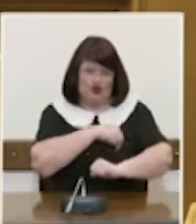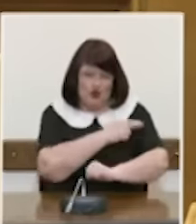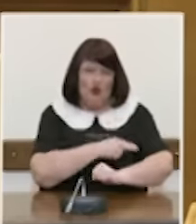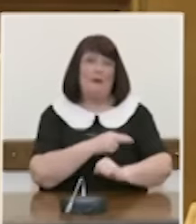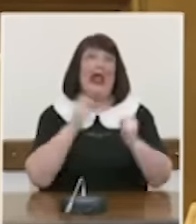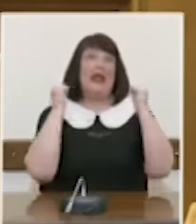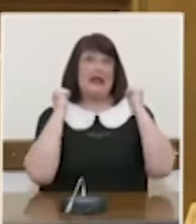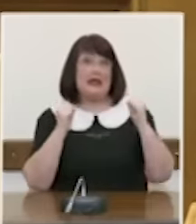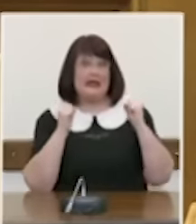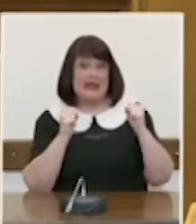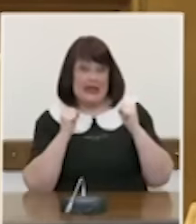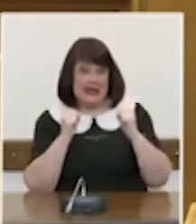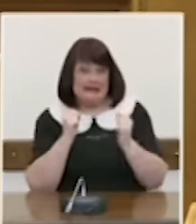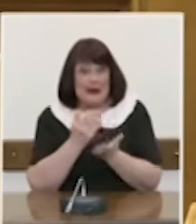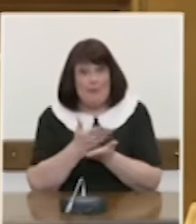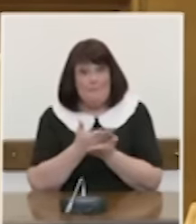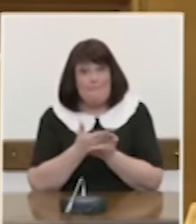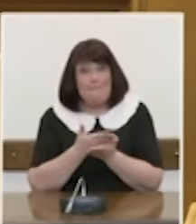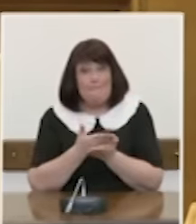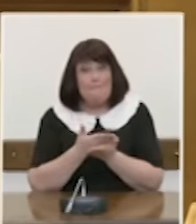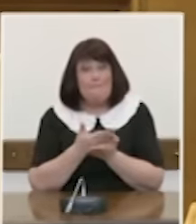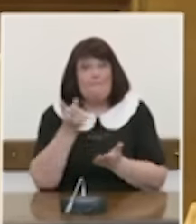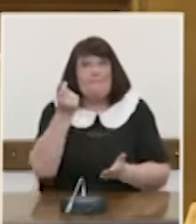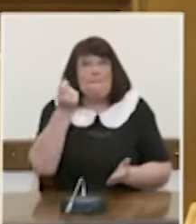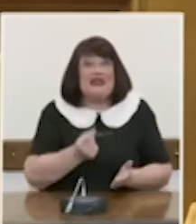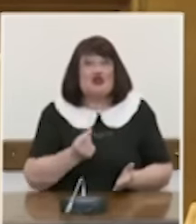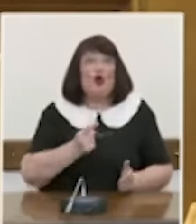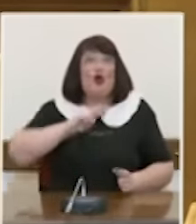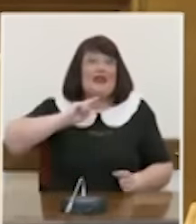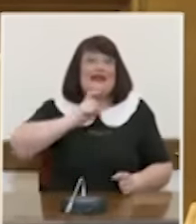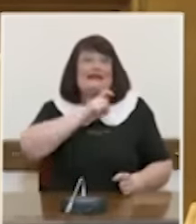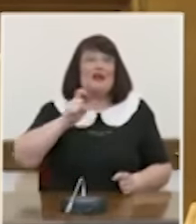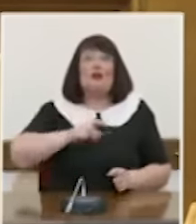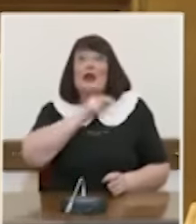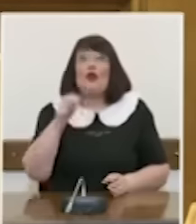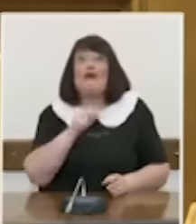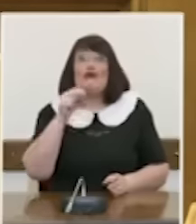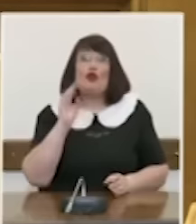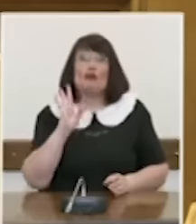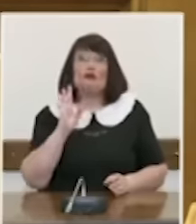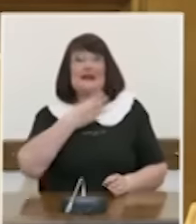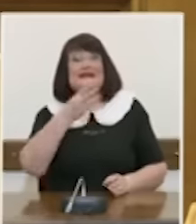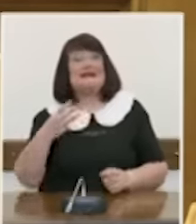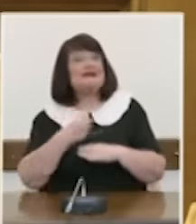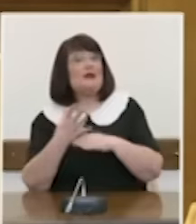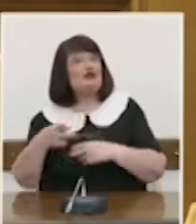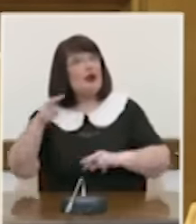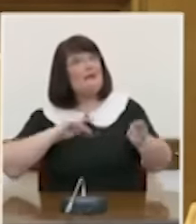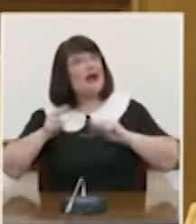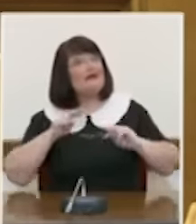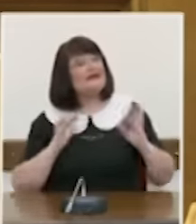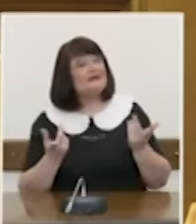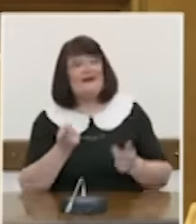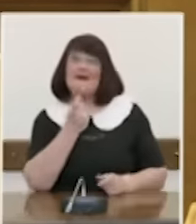πλέον το μισό δισεκατομμύρια ευρώ. Τι απαντάνε εδώ και ο ΣΥΡΙΖΑ και το ΠΑΣΟΚ? Ο κύριος Κασελάκης